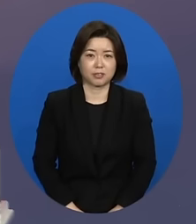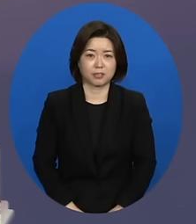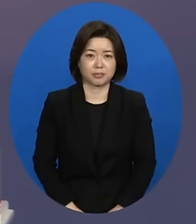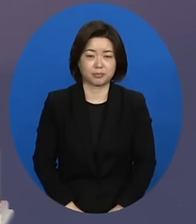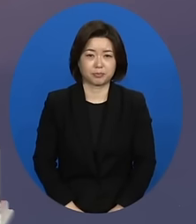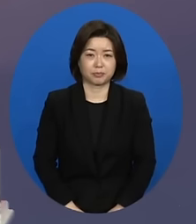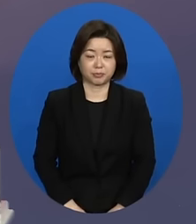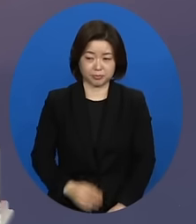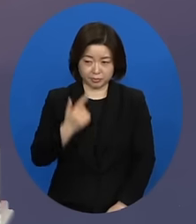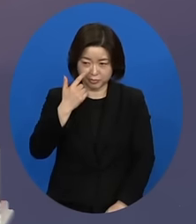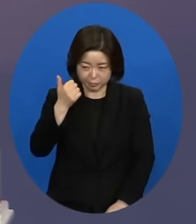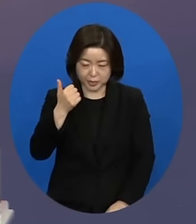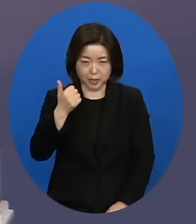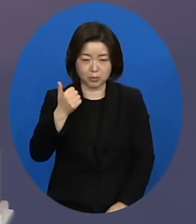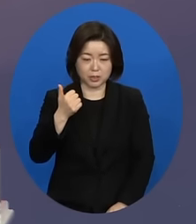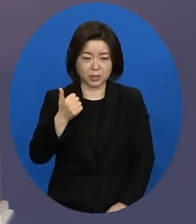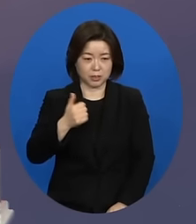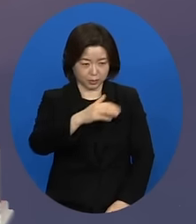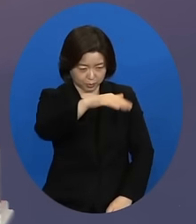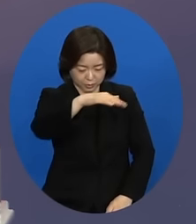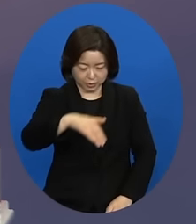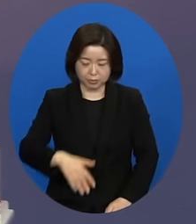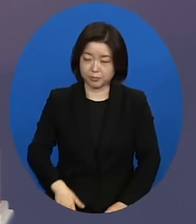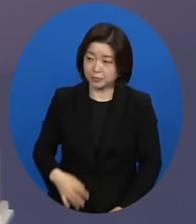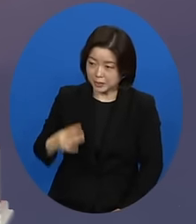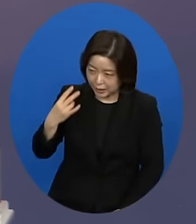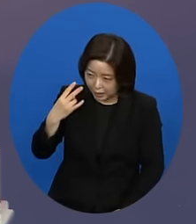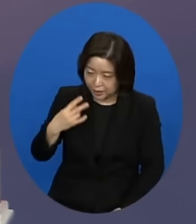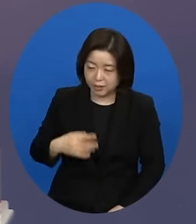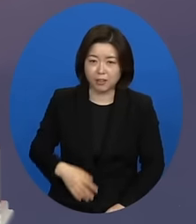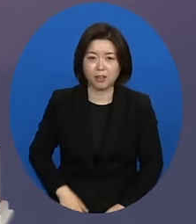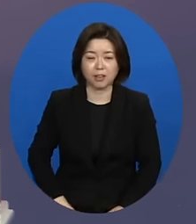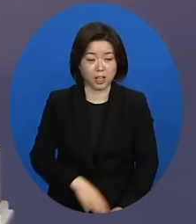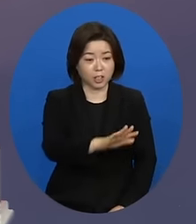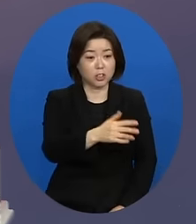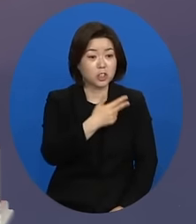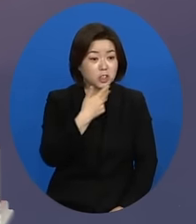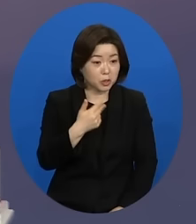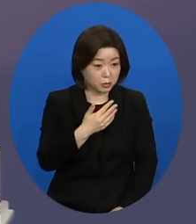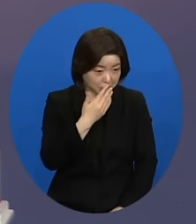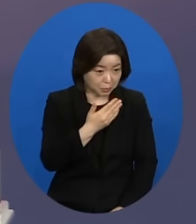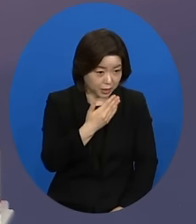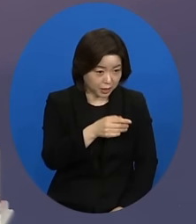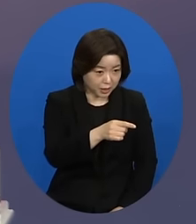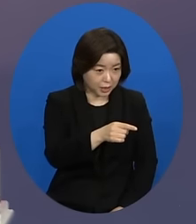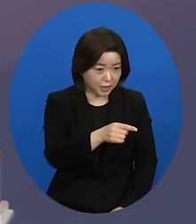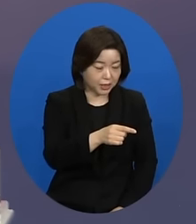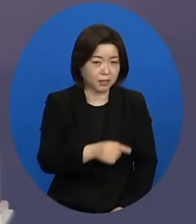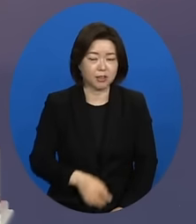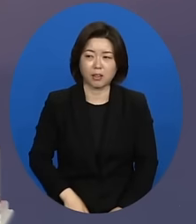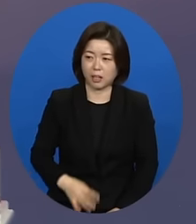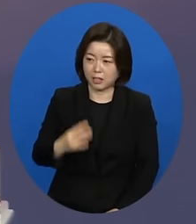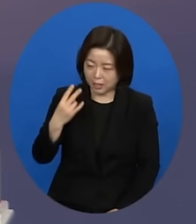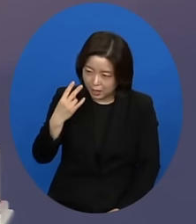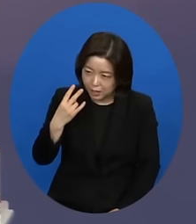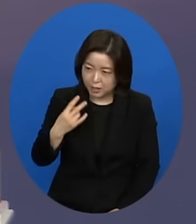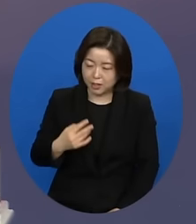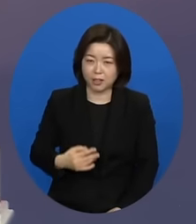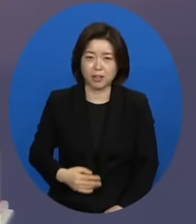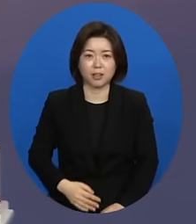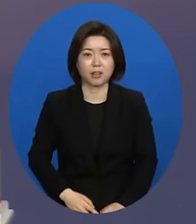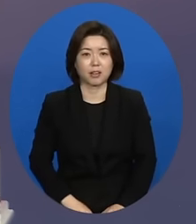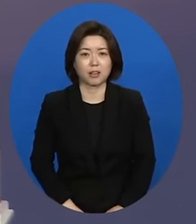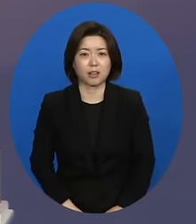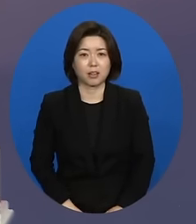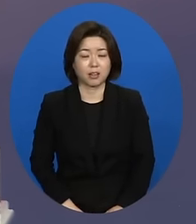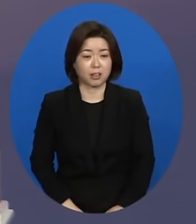아버님이 yes, 예 아버지. 너 영어 좀 하잖아. 예.